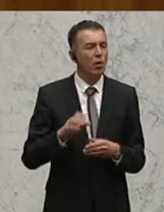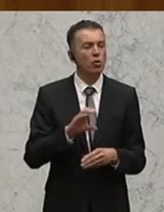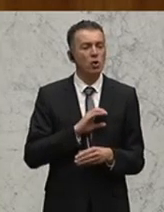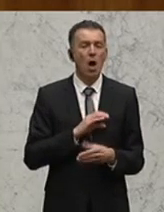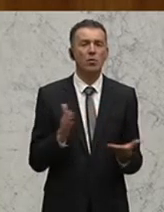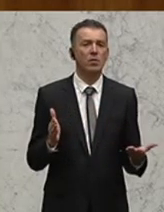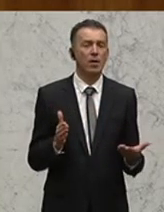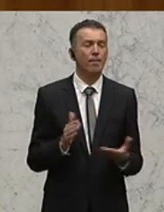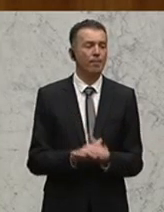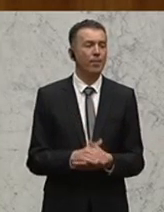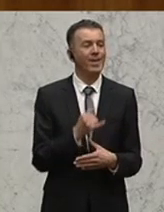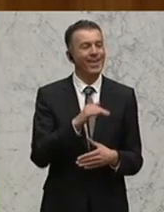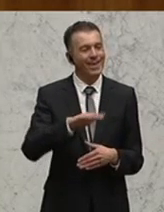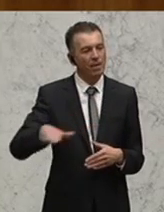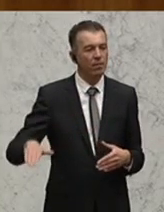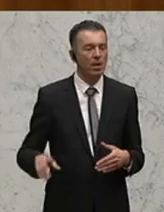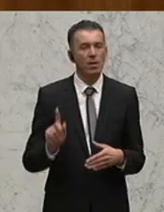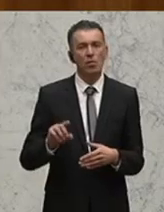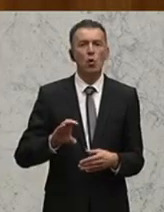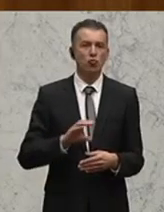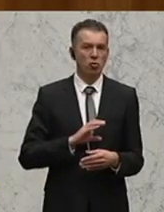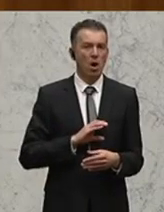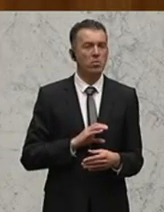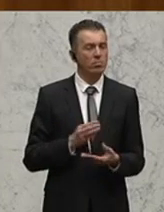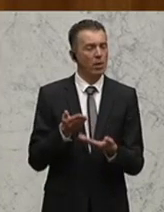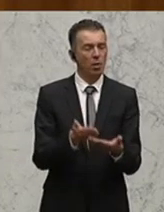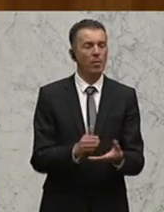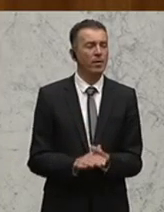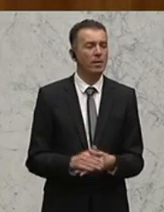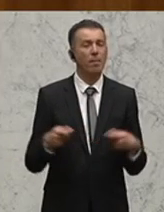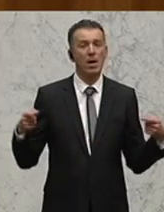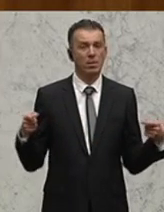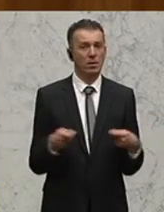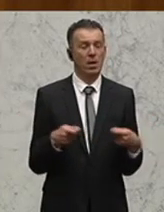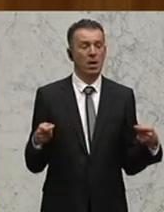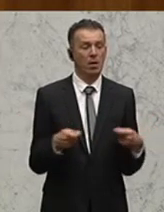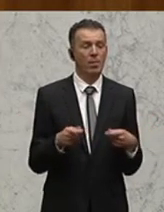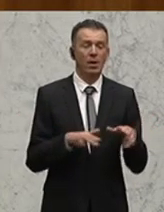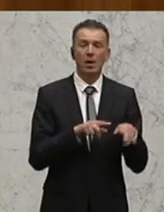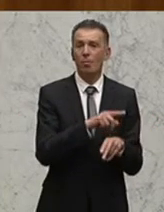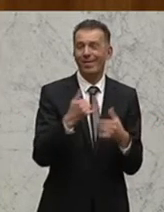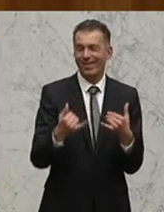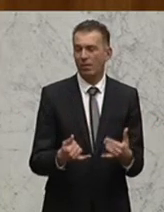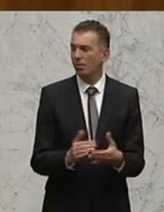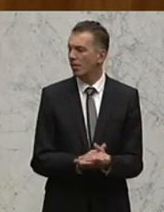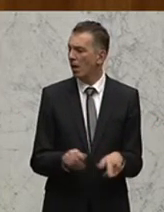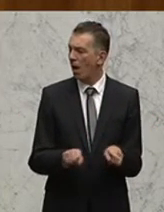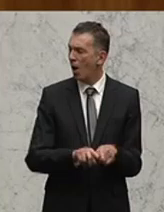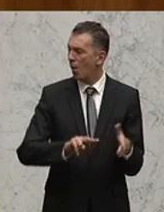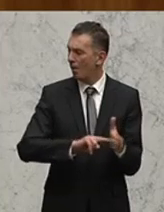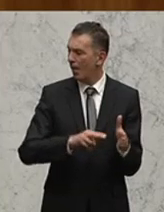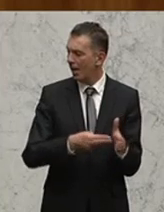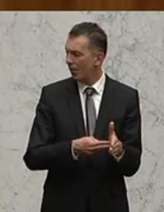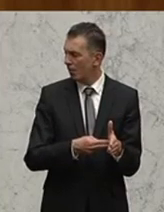sie haben. Nämlich, dass jedes Kind seine Chance wahrnehmen kann. Und diese Maßnahmen, die die Regierung bis jetzt gesetzt haben, die auch in Planung